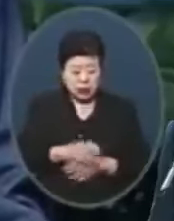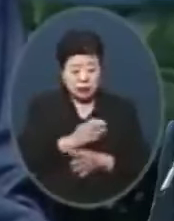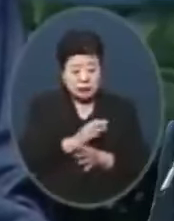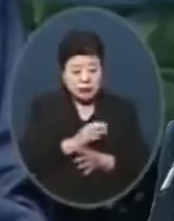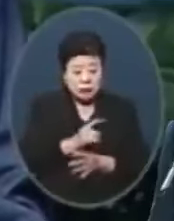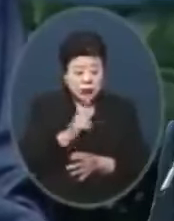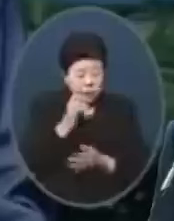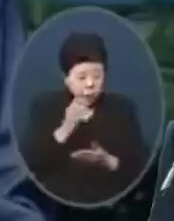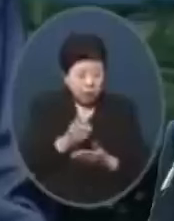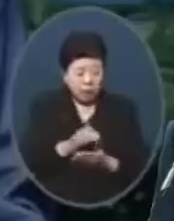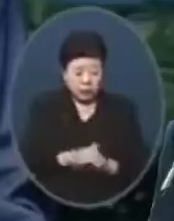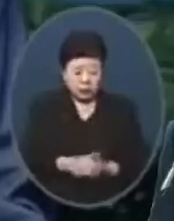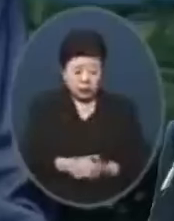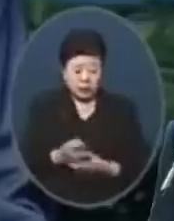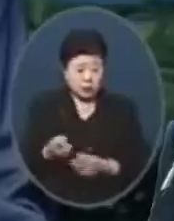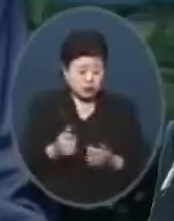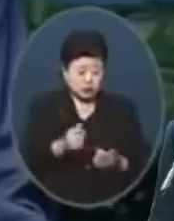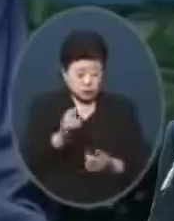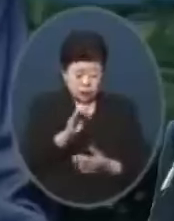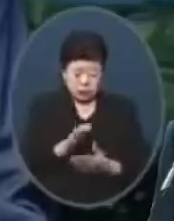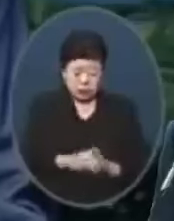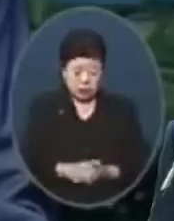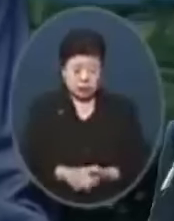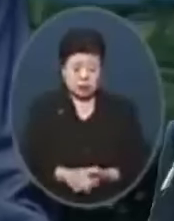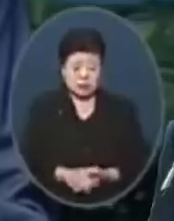장난삼아라도 그런 말 하지 마십시오.